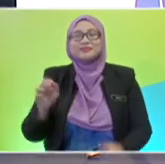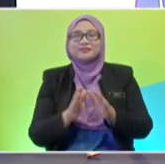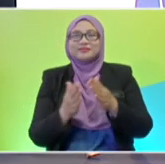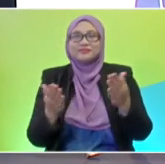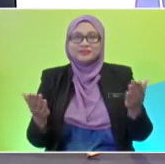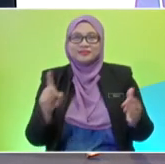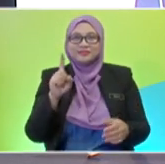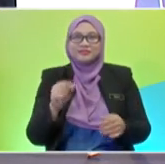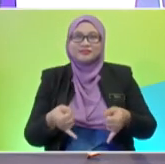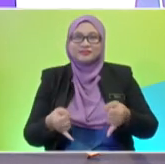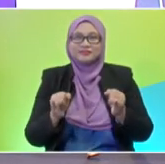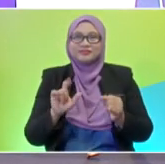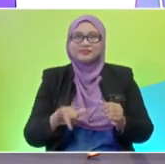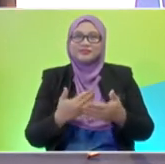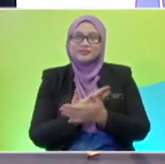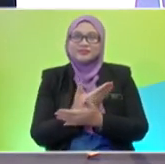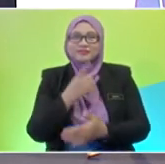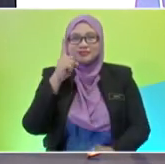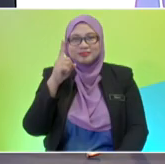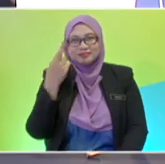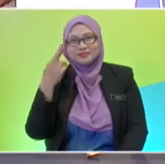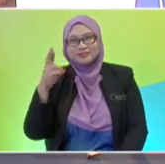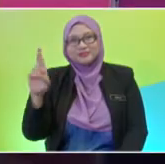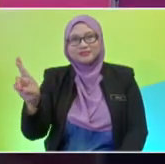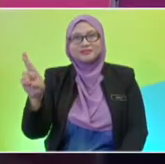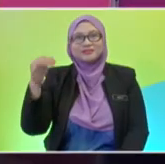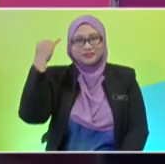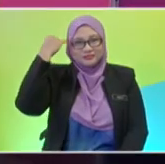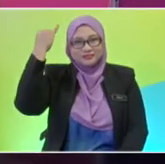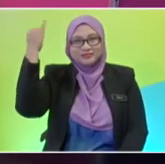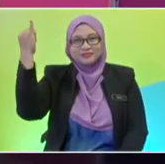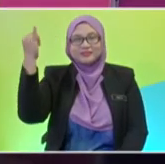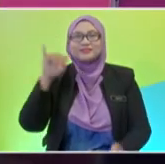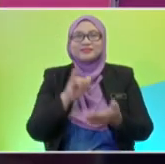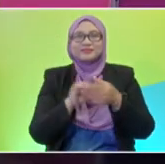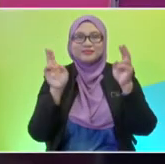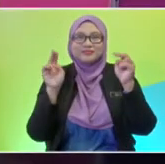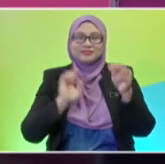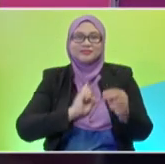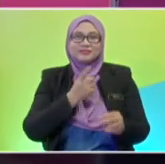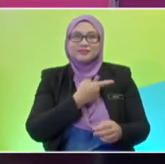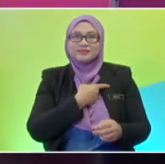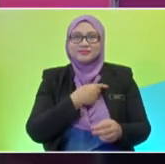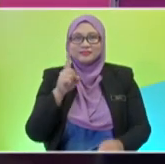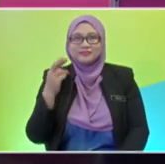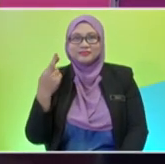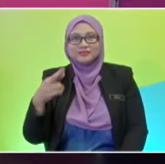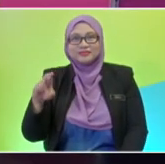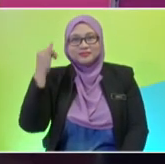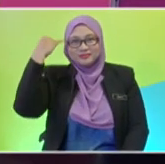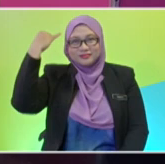yang baru 1000 impian seribu impian baik Itulah topik kita 1000 impian Kenapa 1000